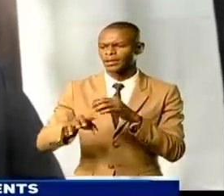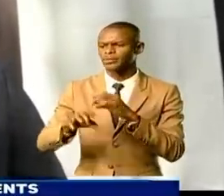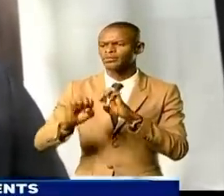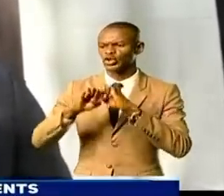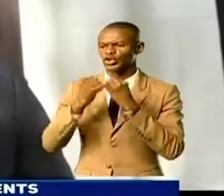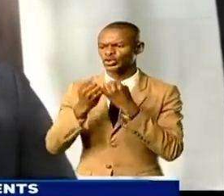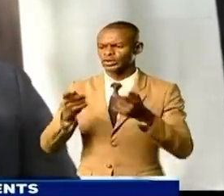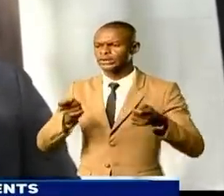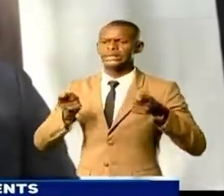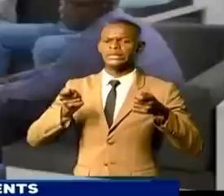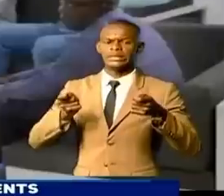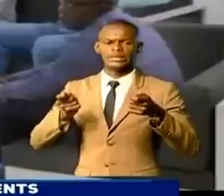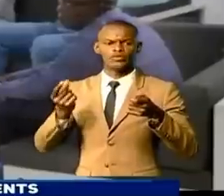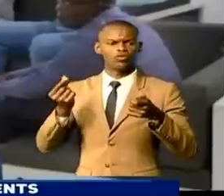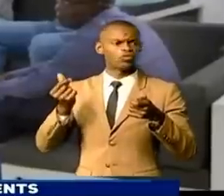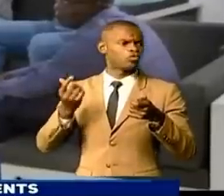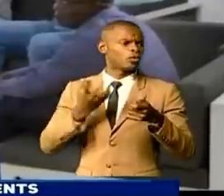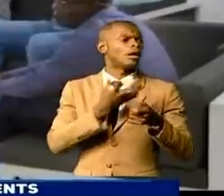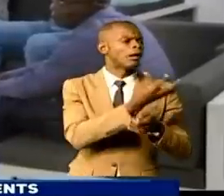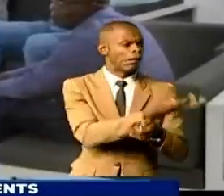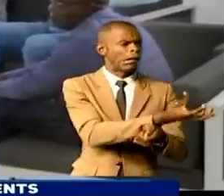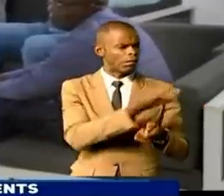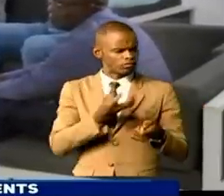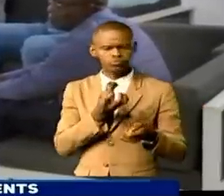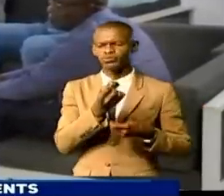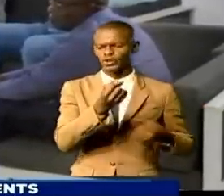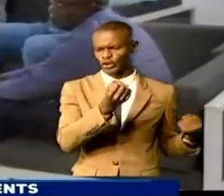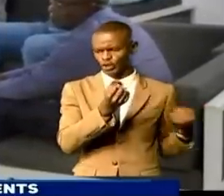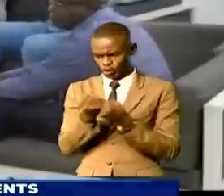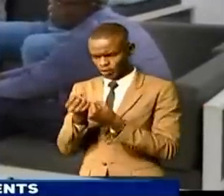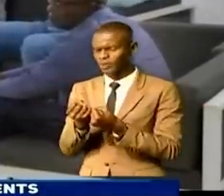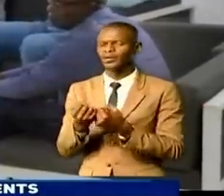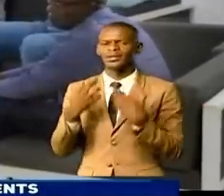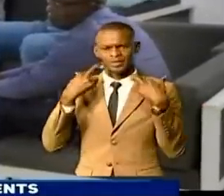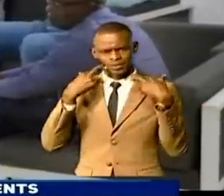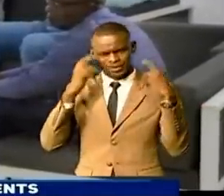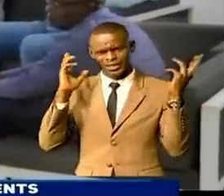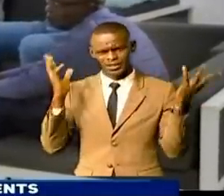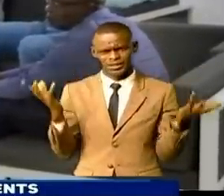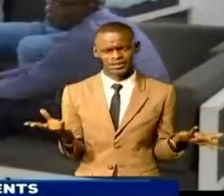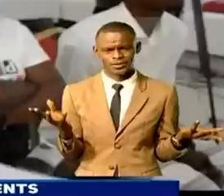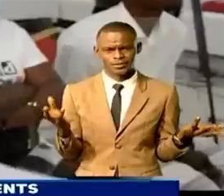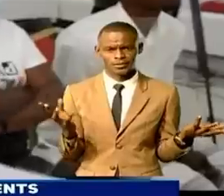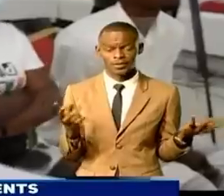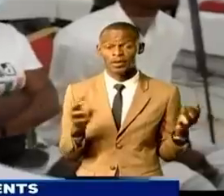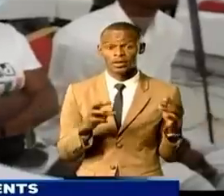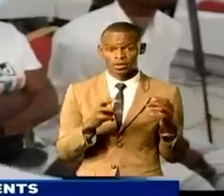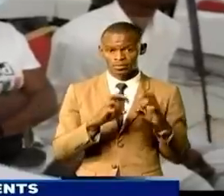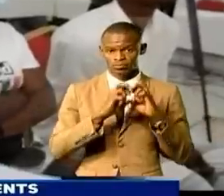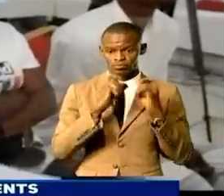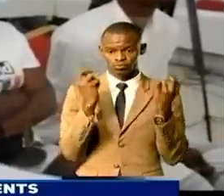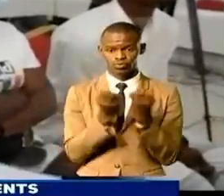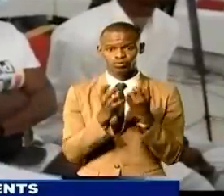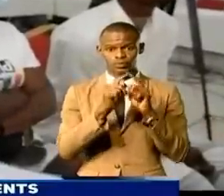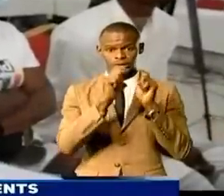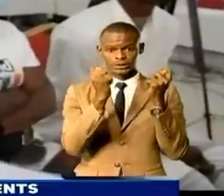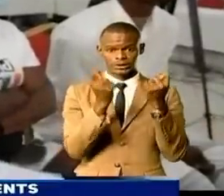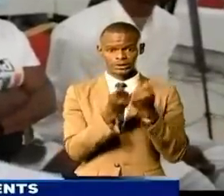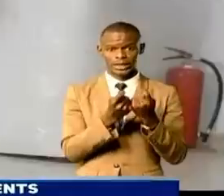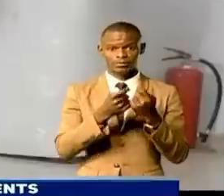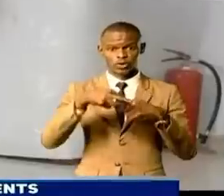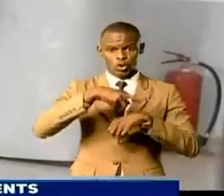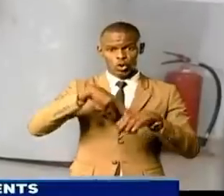l'accompagnement nécessaire. Pour une meilleure appropriation du projet, cette table ronde a été élargie en panel au cours desquels